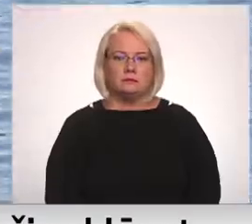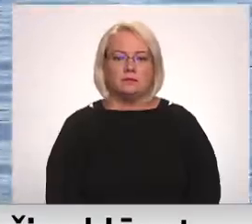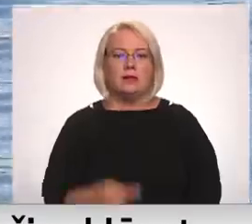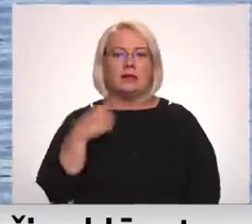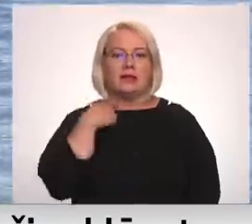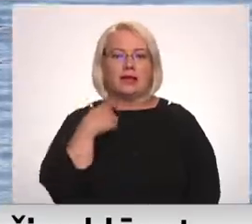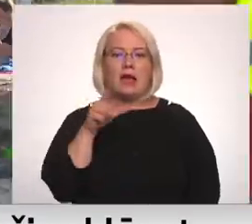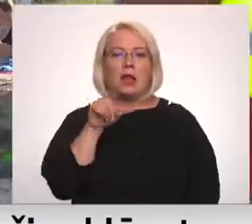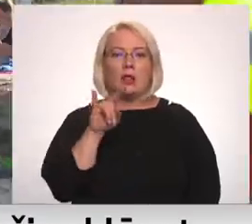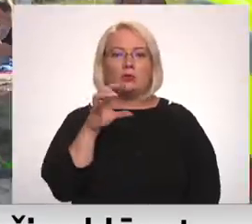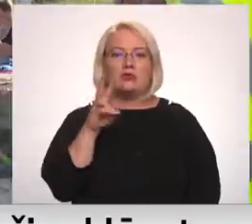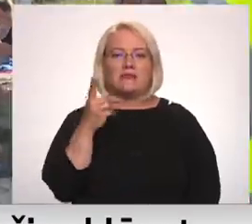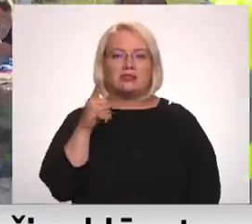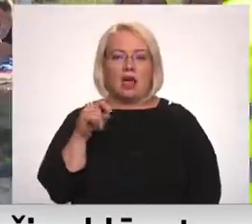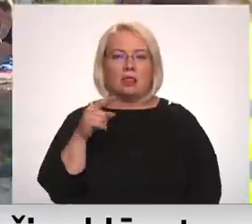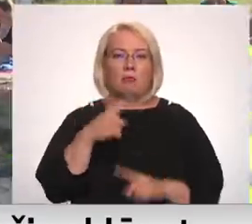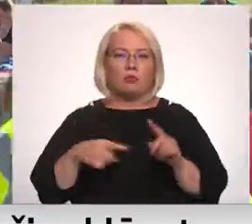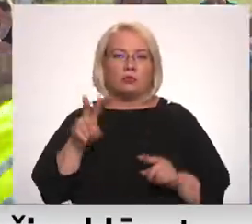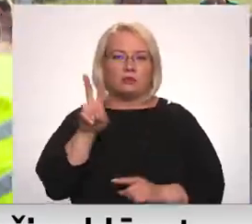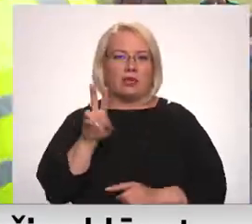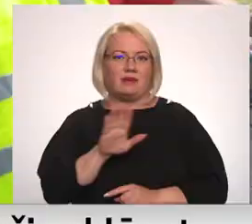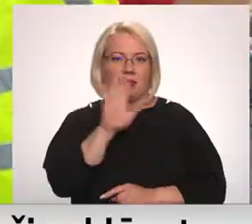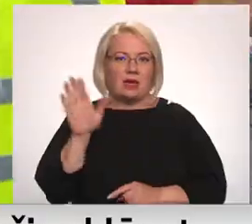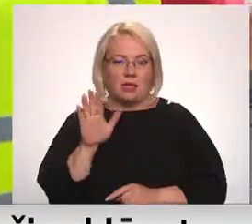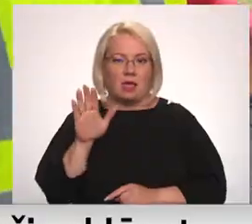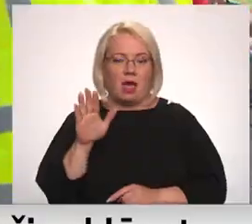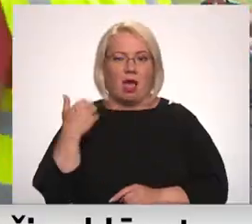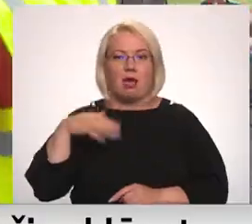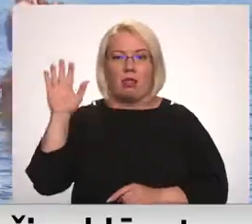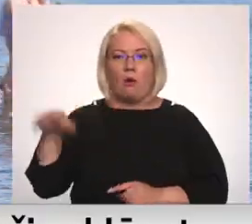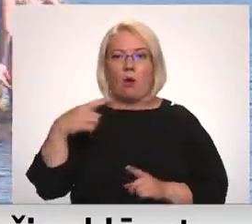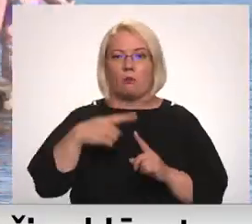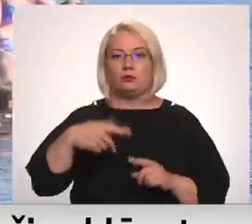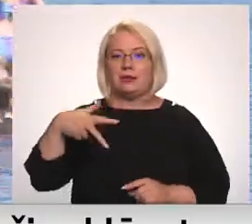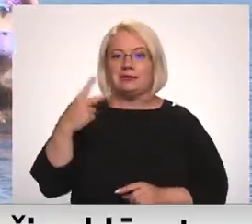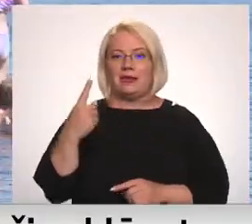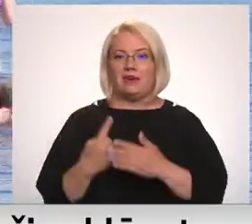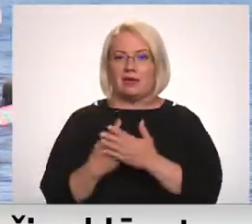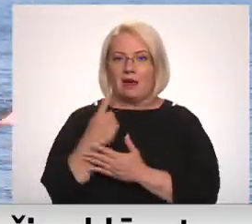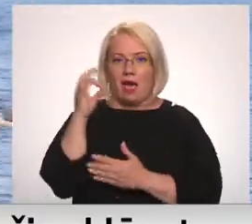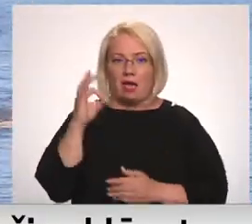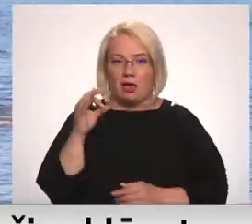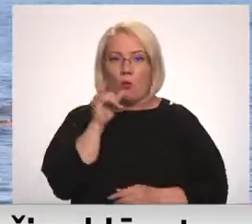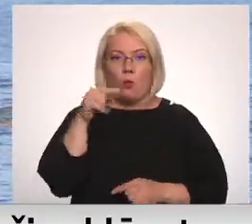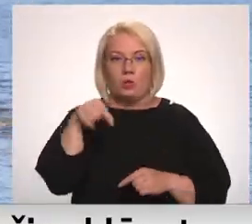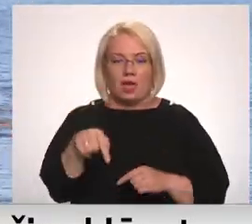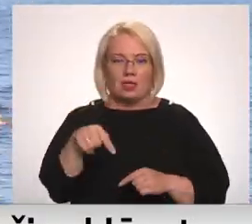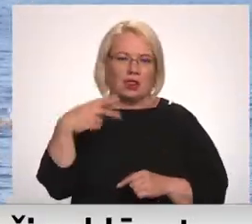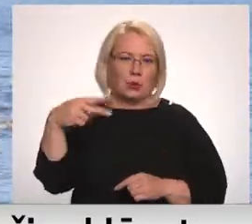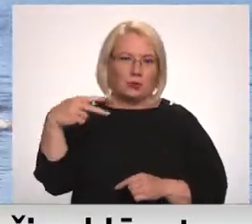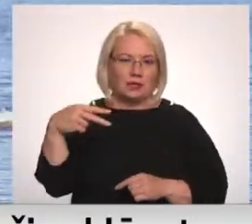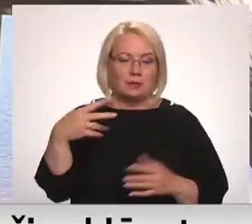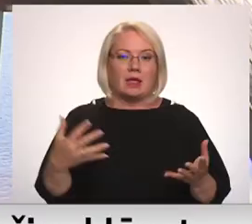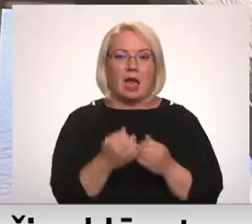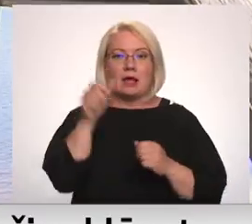Rīga, Lucausala, pusdivi dienā. Gaisā ir plus 32 grādi, ūdenī nepilni 20.